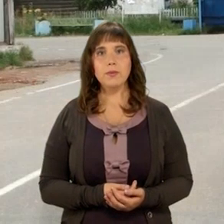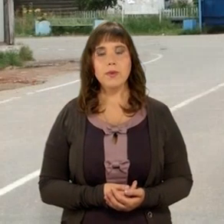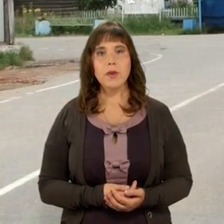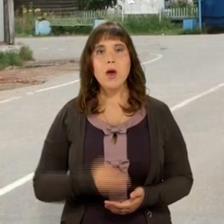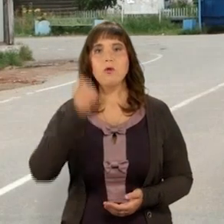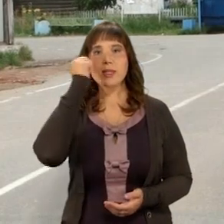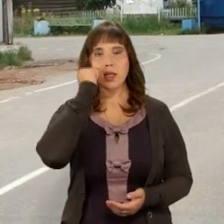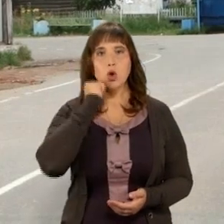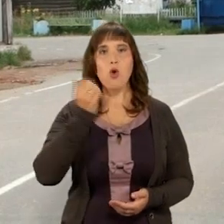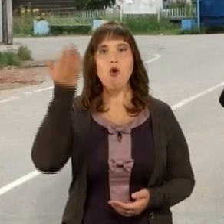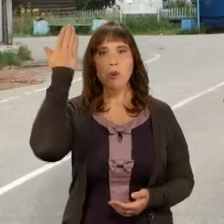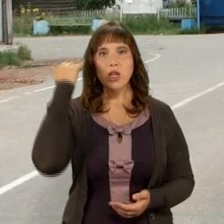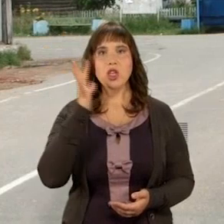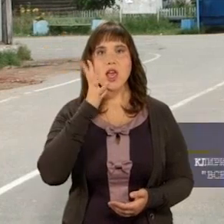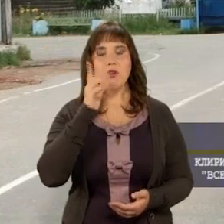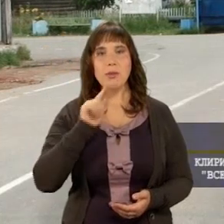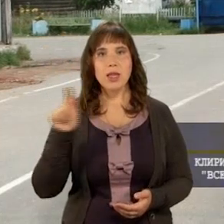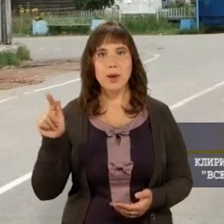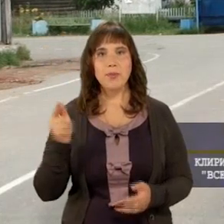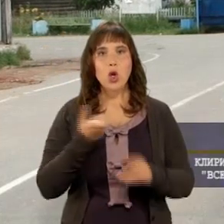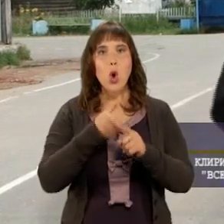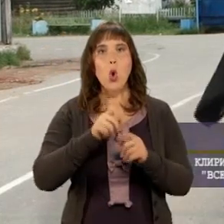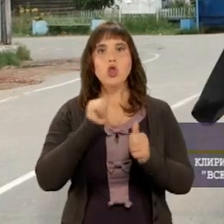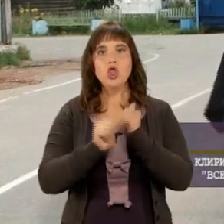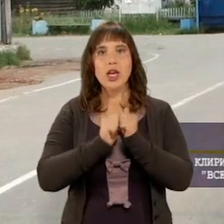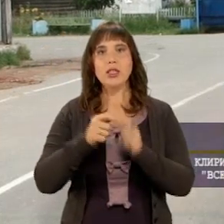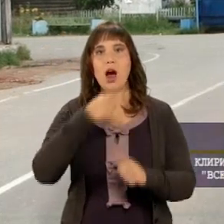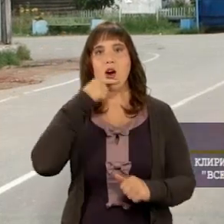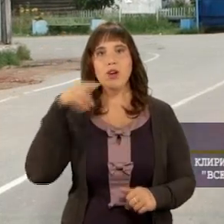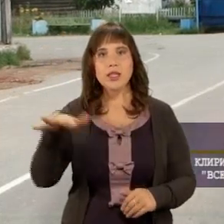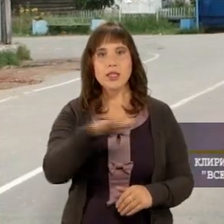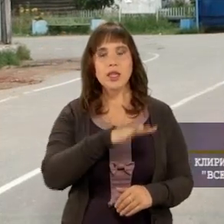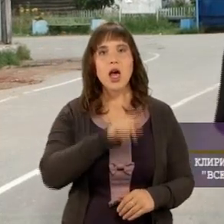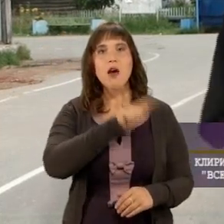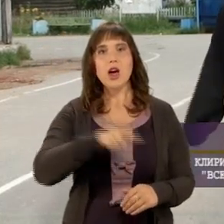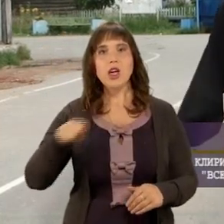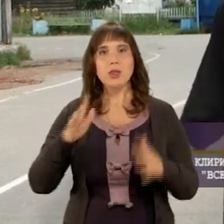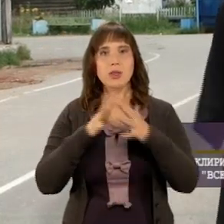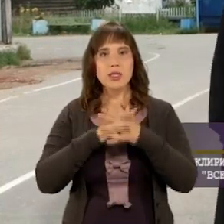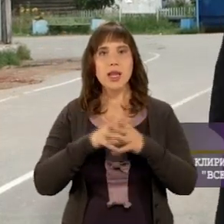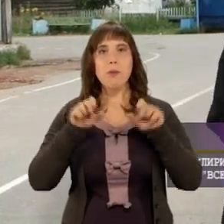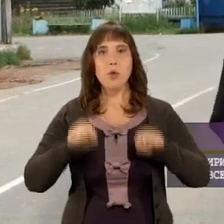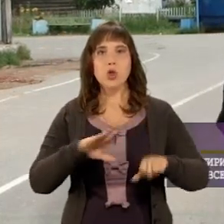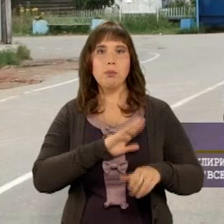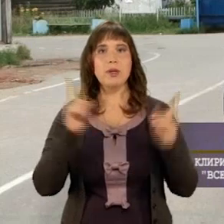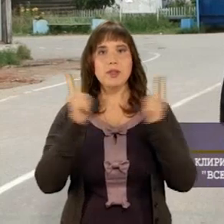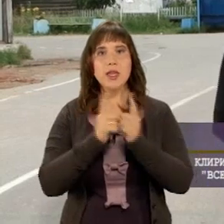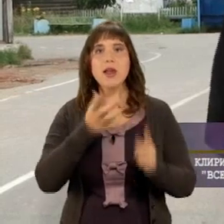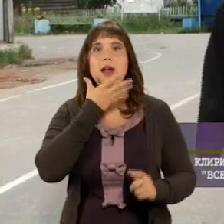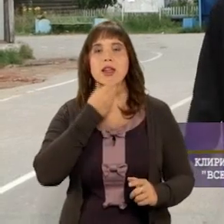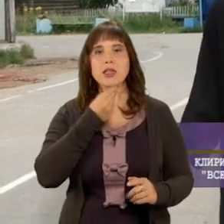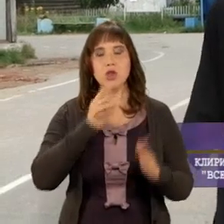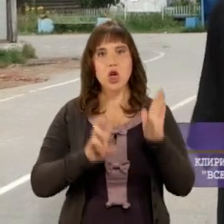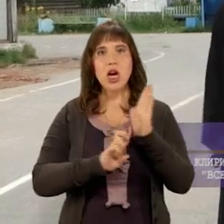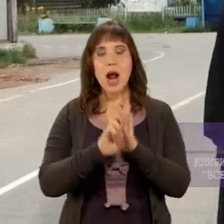В старину, в прежние времена, очень часто в России в каждом селе можно было встретить красивейший